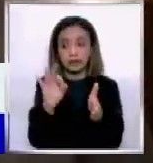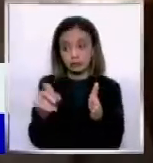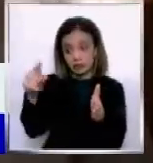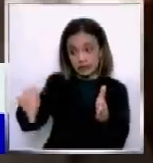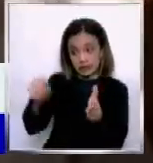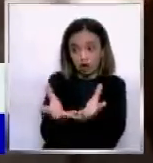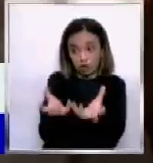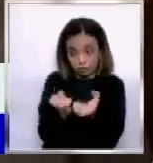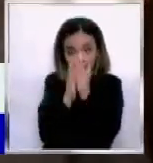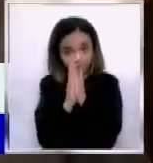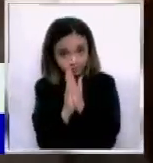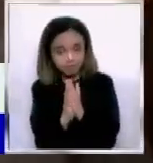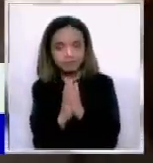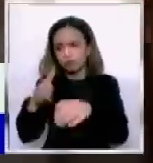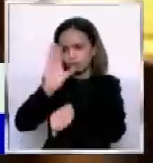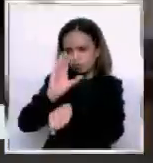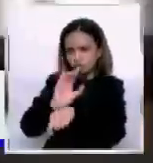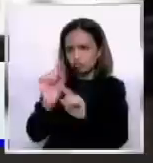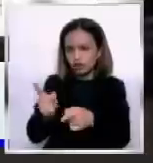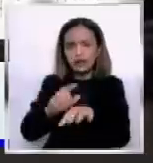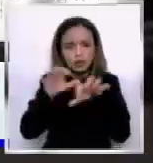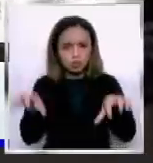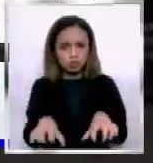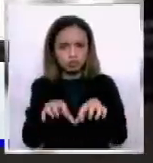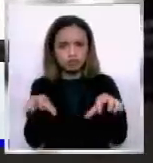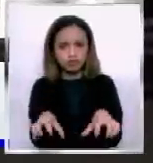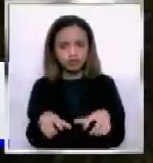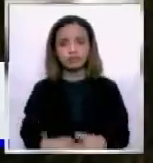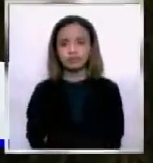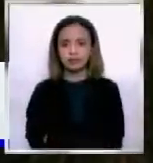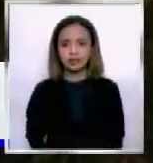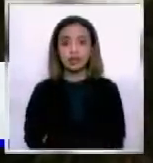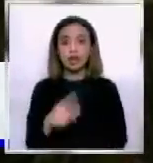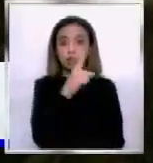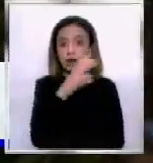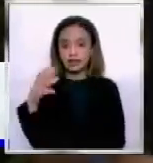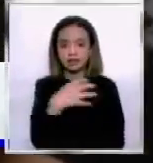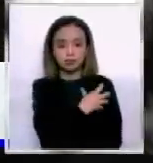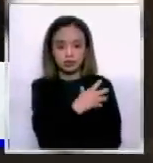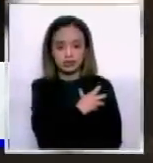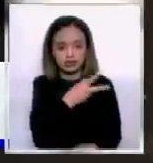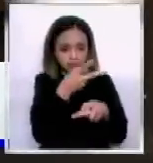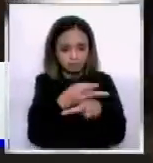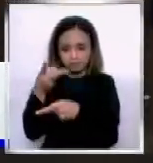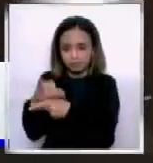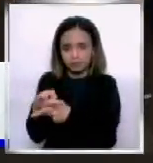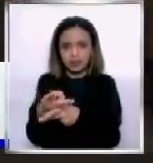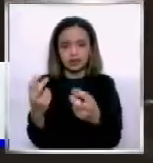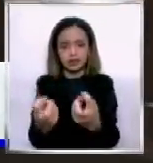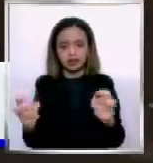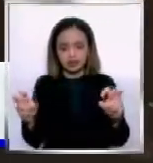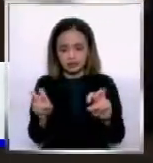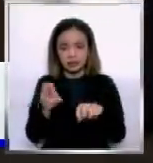magdasal, magsimba at magkawang gawa. Mahigit 100 pulis ang pinakalat sa paligid ng simbahan, maging sa mga kalsada kung